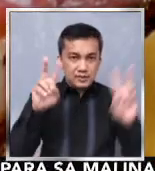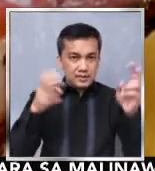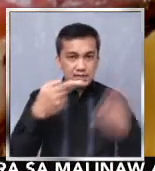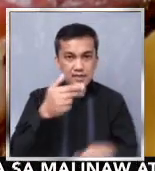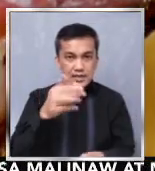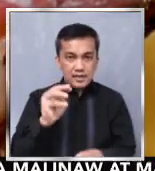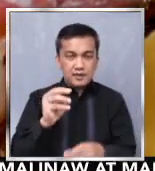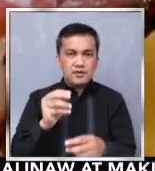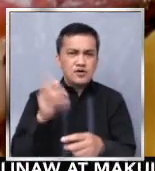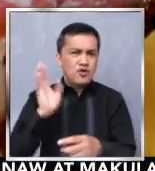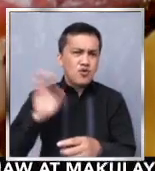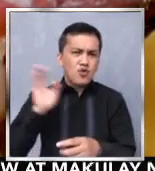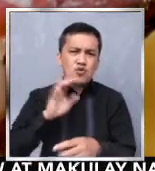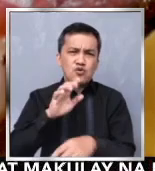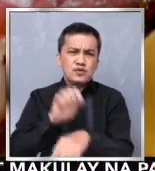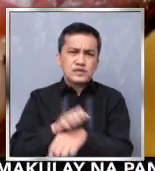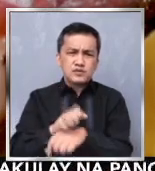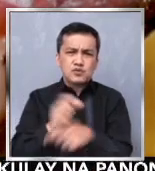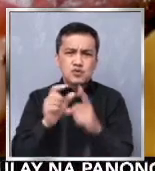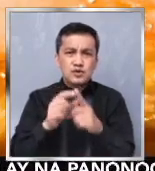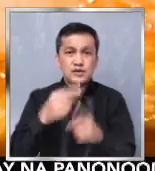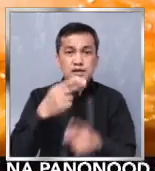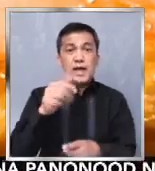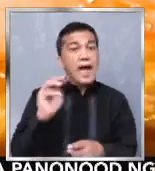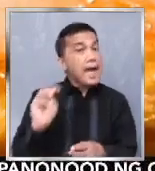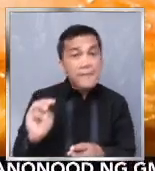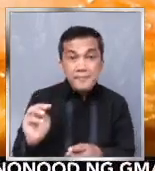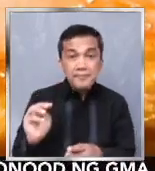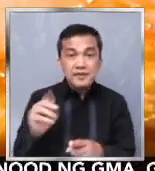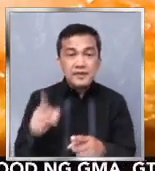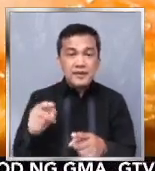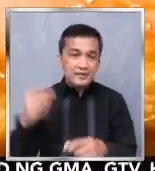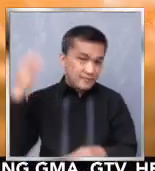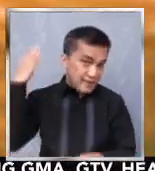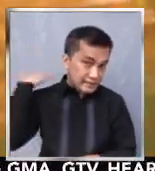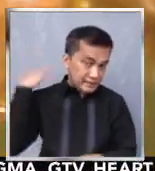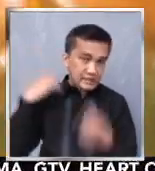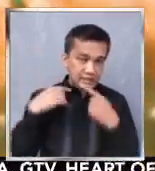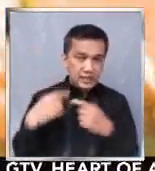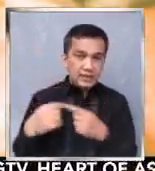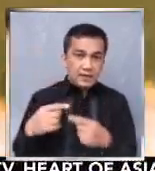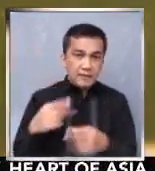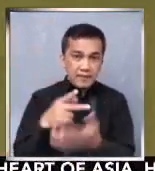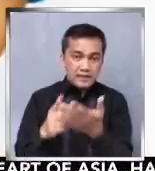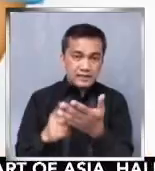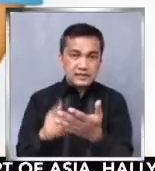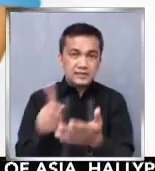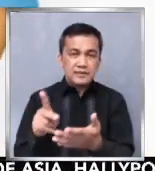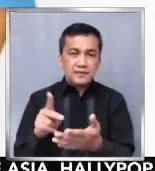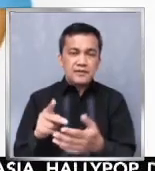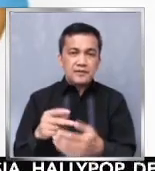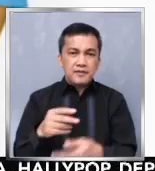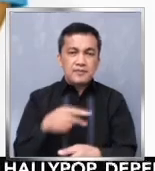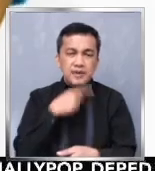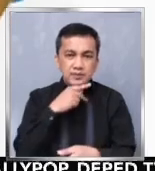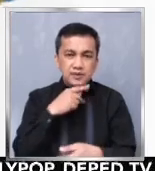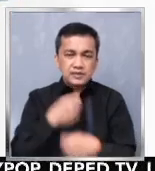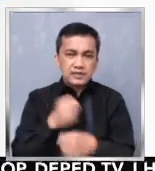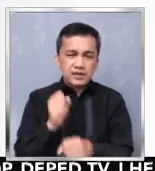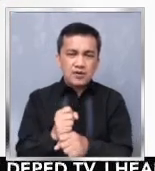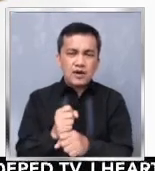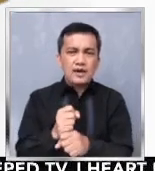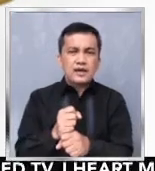word na ham, na ang ibig sabihin, back of the knee. Ito rin ang parte ng baboy na madalas ginagawang hamon. Kuya Kim, kanino